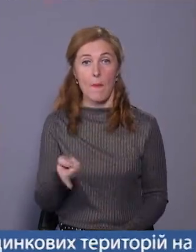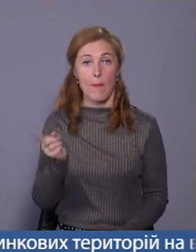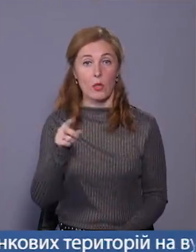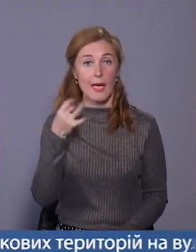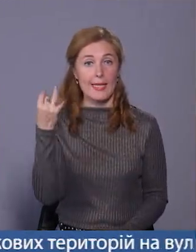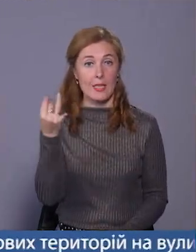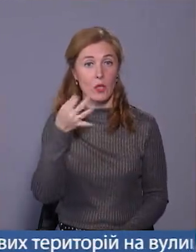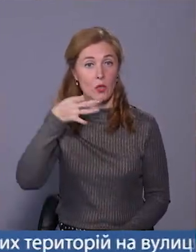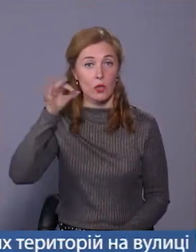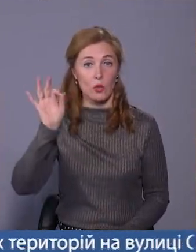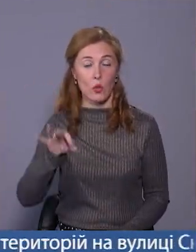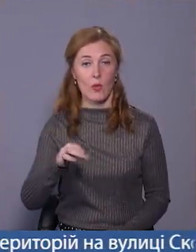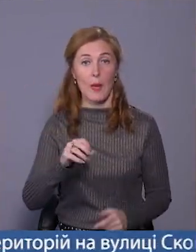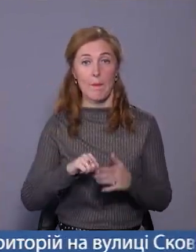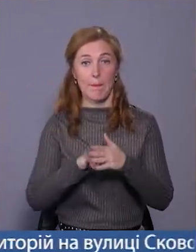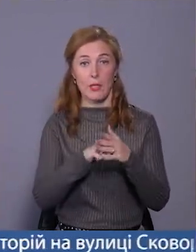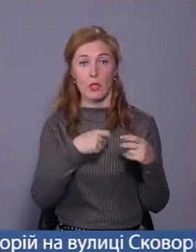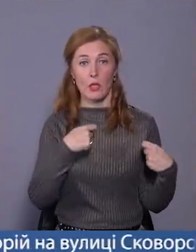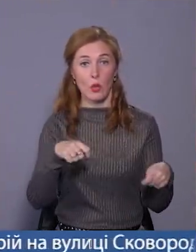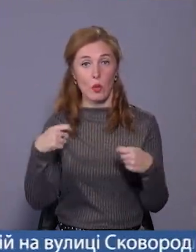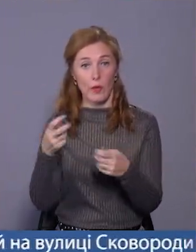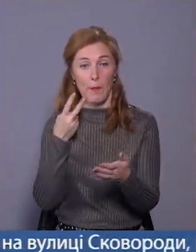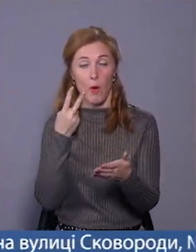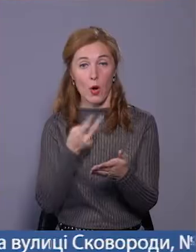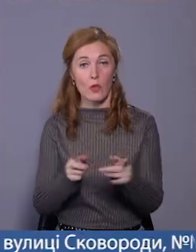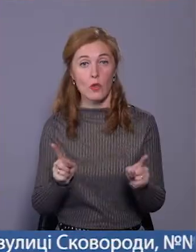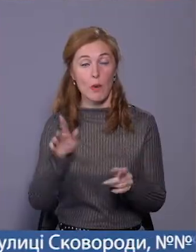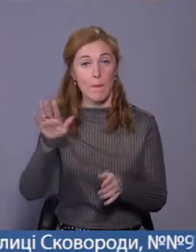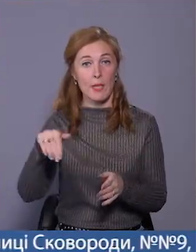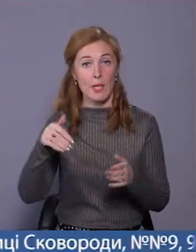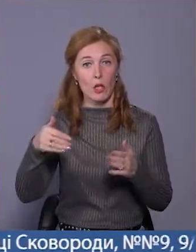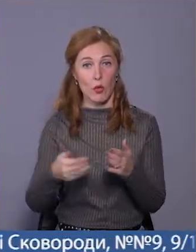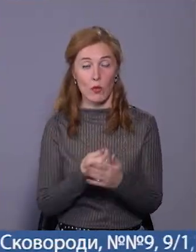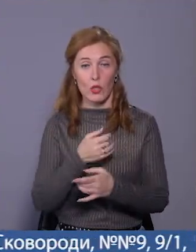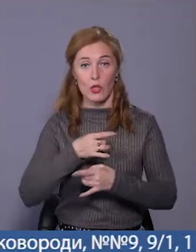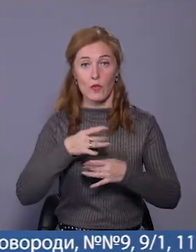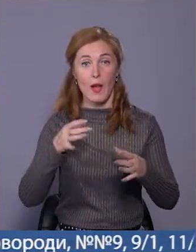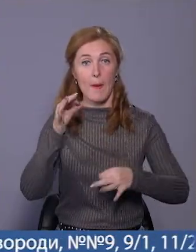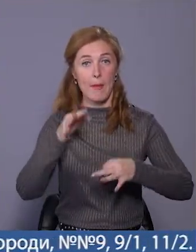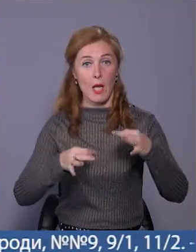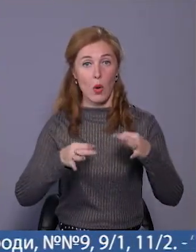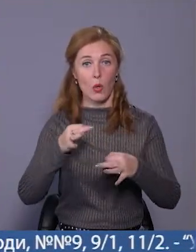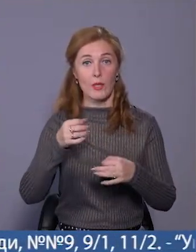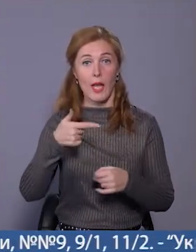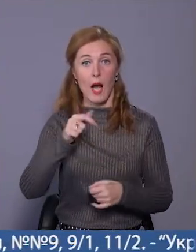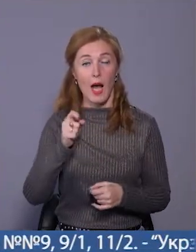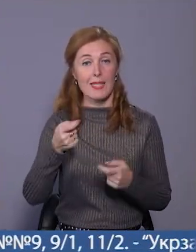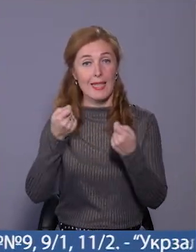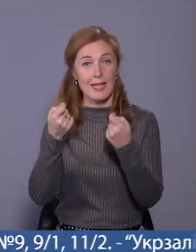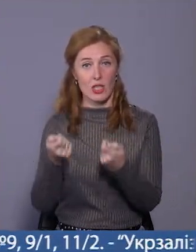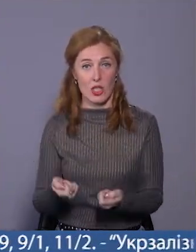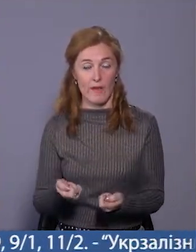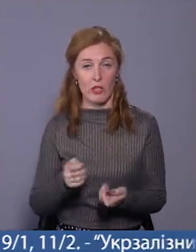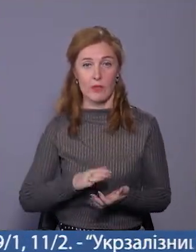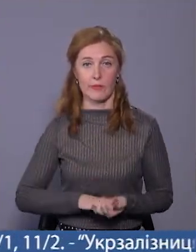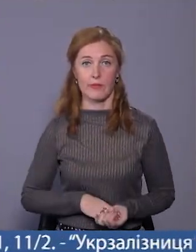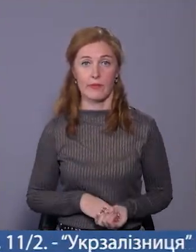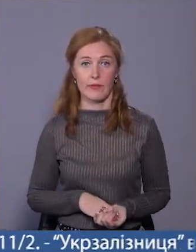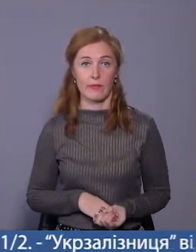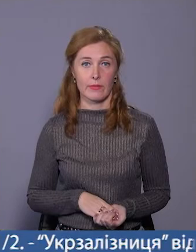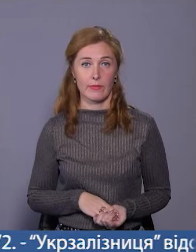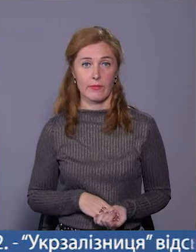досвід біржових торгів у Європі показує, що вже після новорічних свят природний газ зазвичай дешевшає. Світлана Байдич,